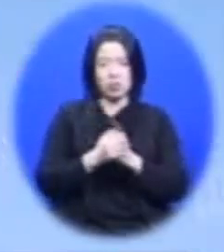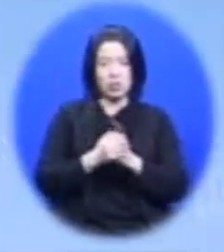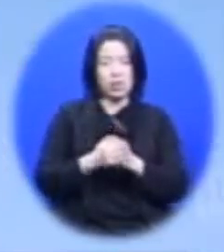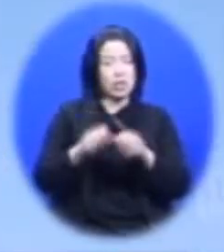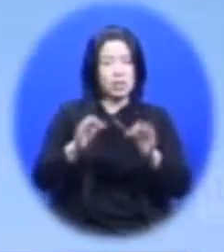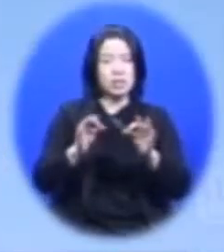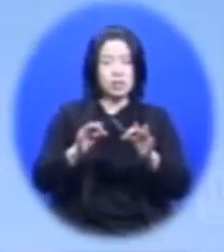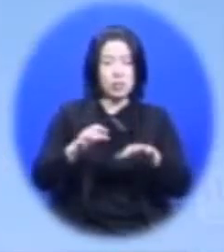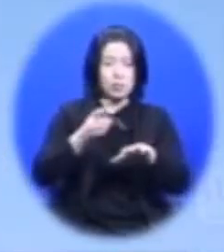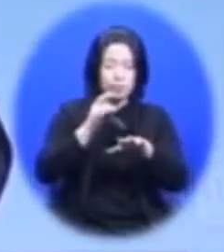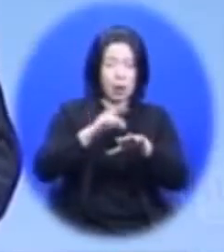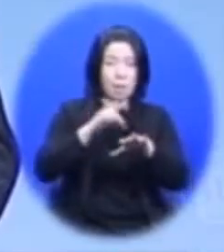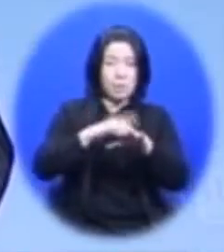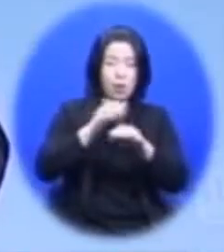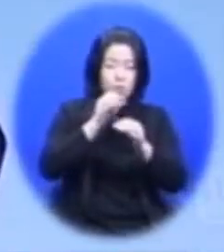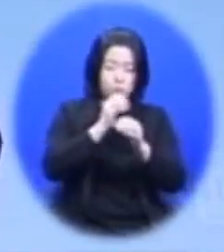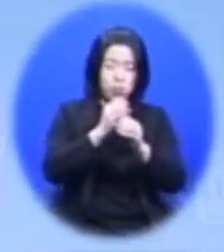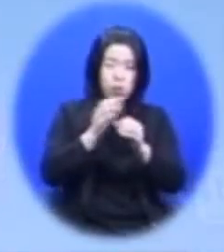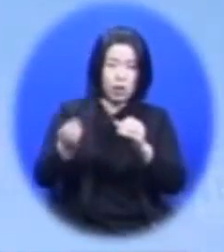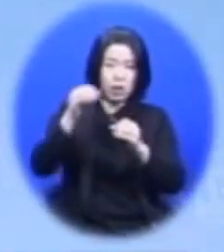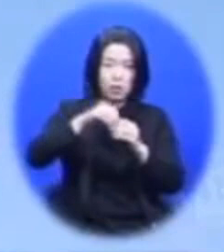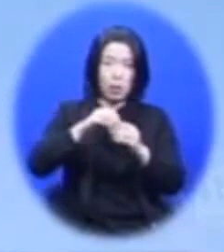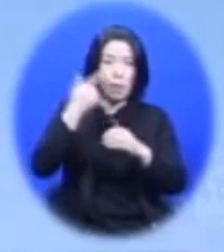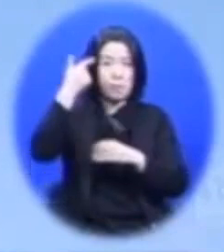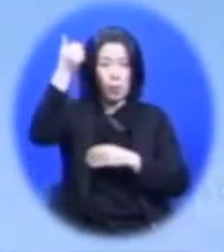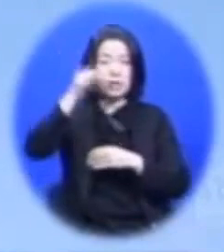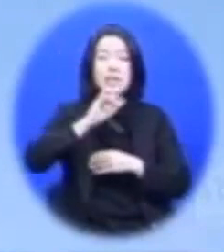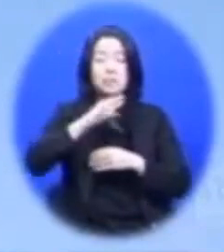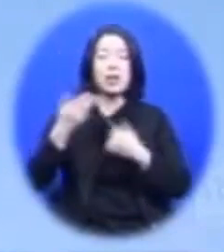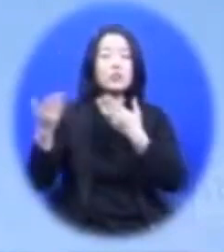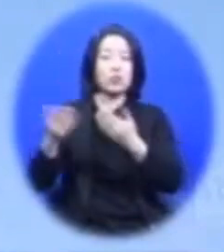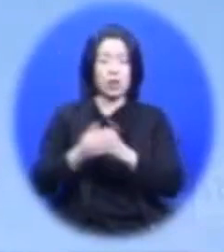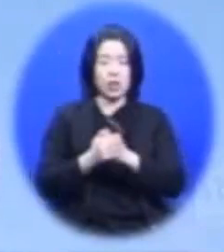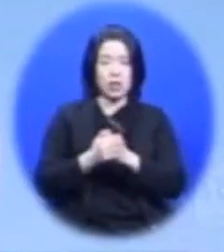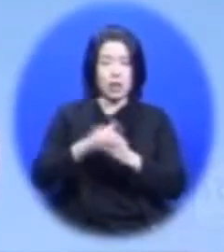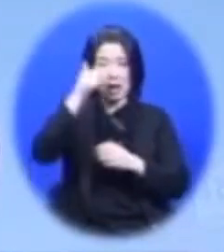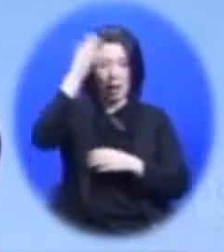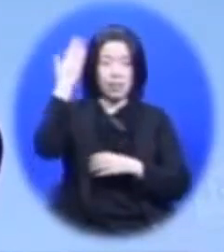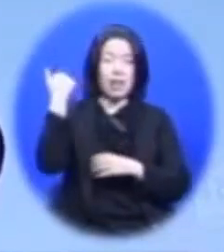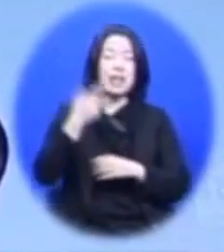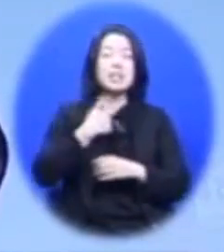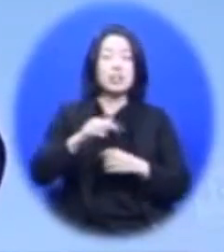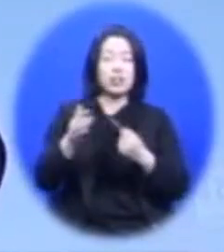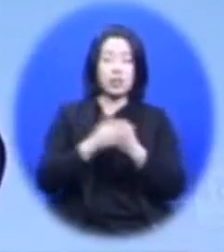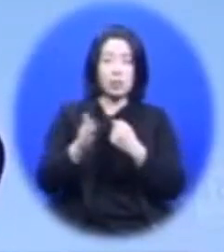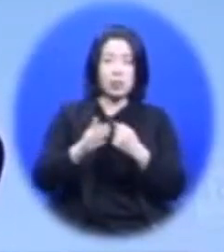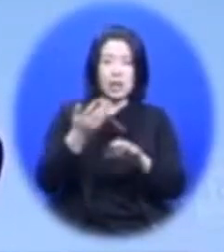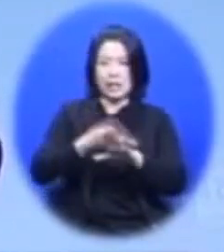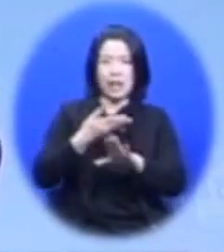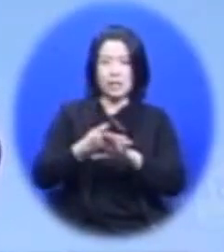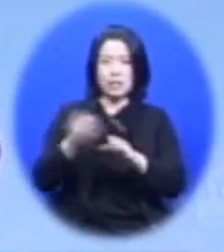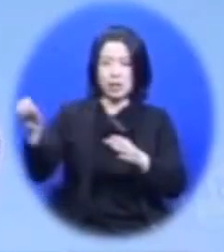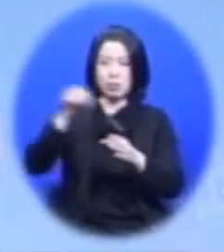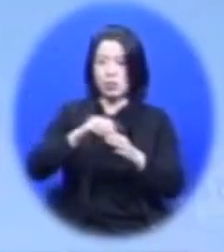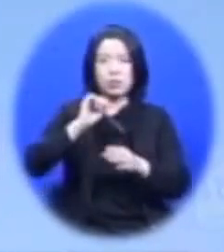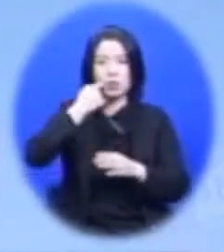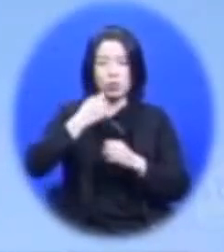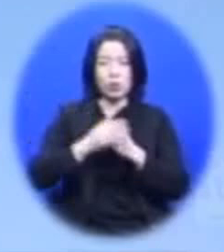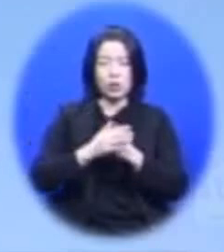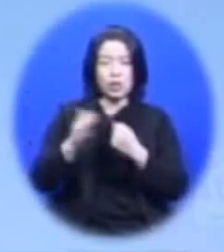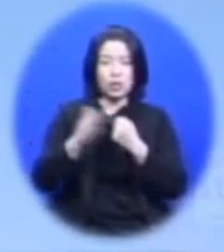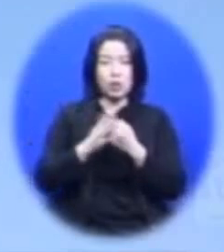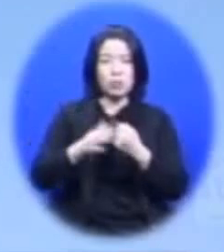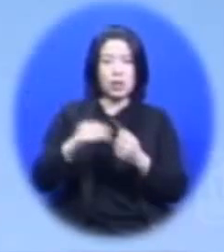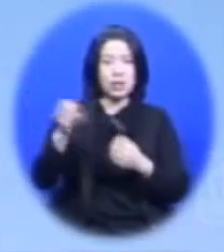이제는 골수 이식을 목사님만 해주실 수 있어요. 한번 했었기 때문에 다른 사람이 이식할 수 없고 그래서 다시